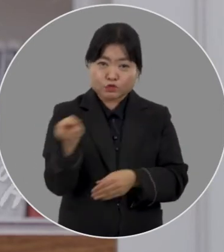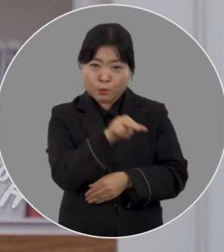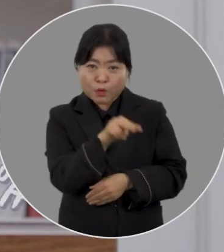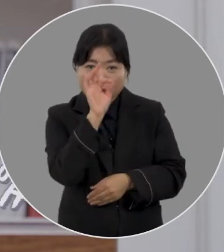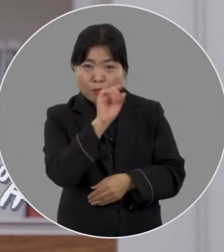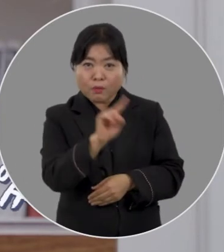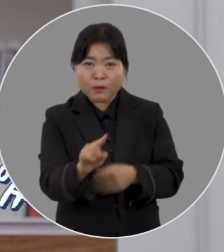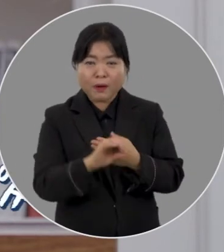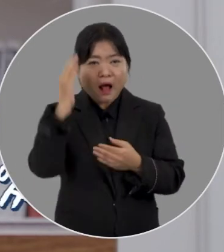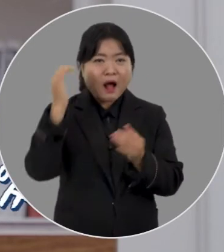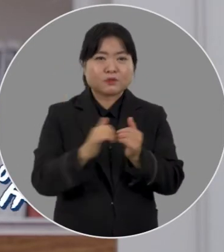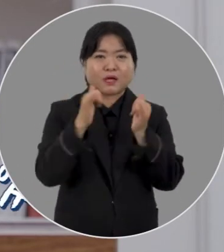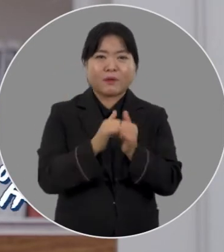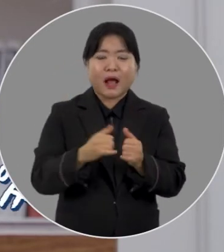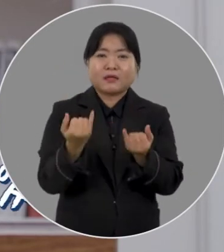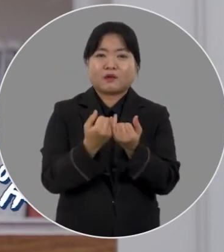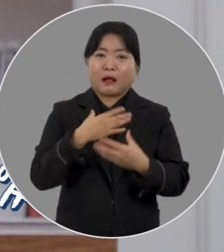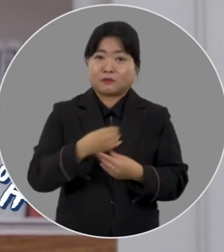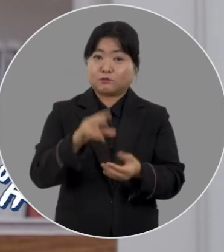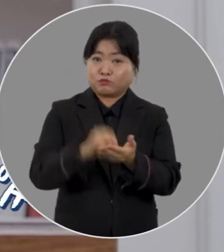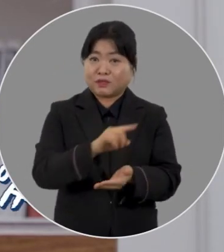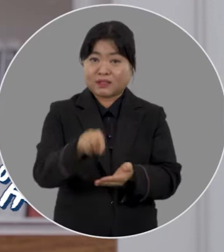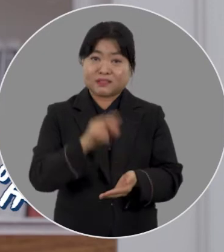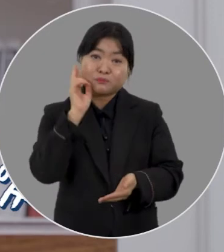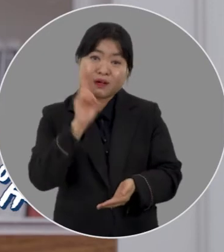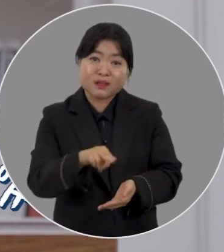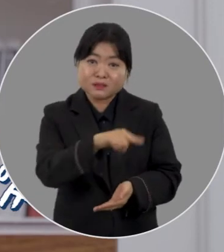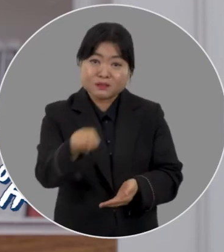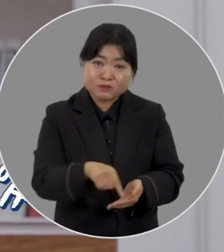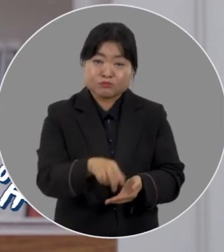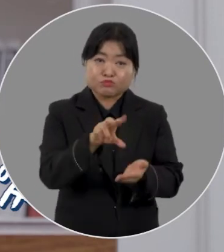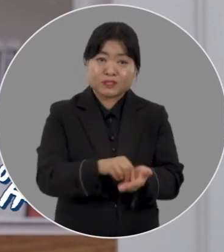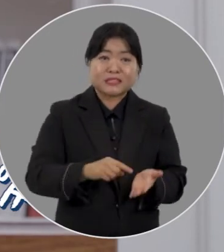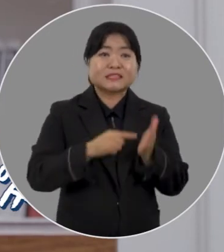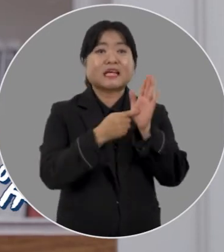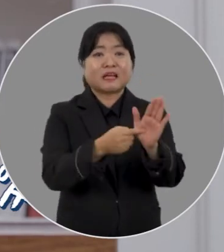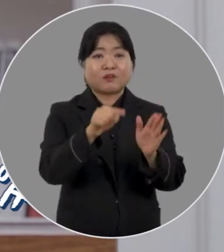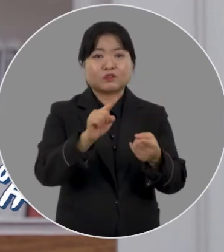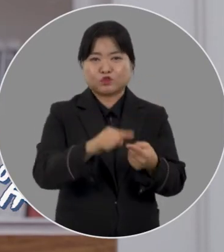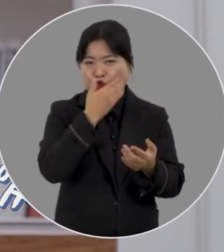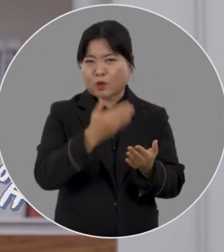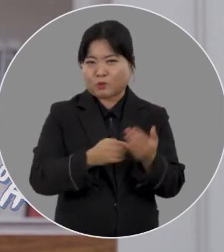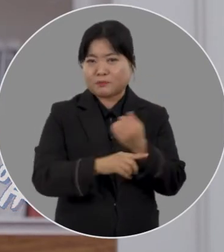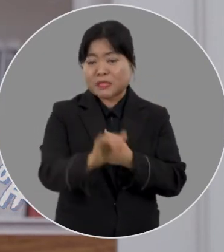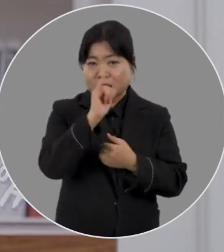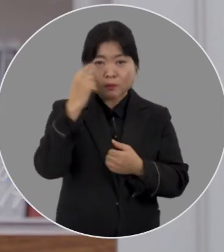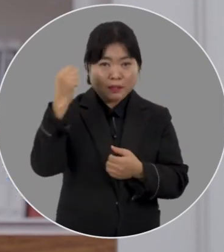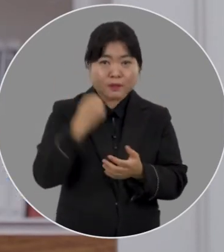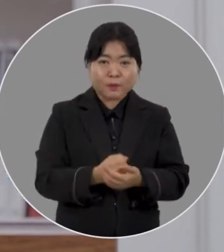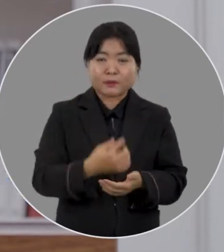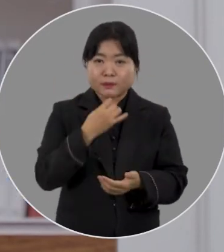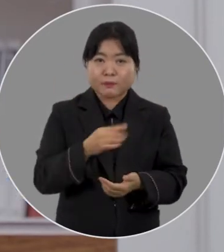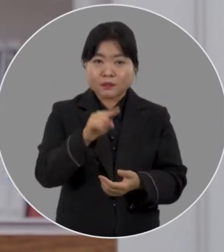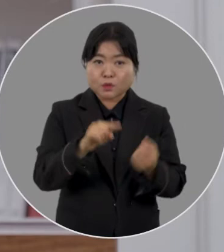것은 한국 사회에서 여성의 안전 문제가 이토록 심각하다라는 것을 문제 제기한 건 굉장히 중요하고 의미 있다고 생각을 해요.